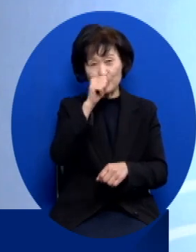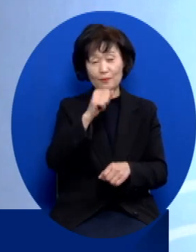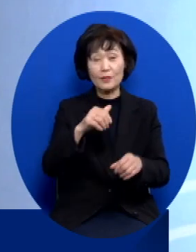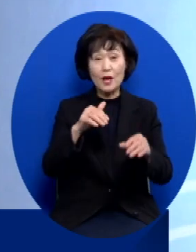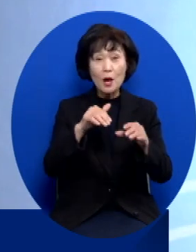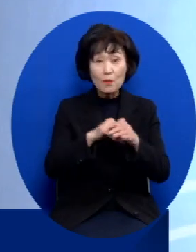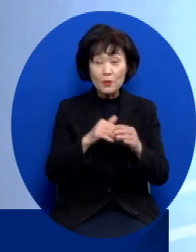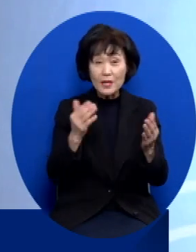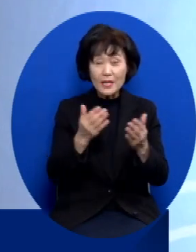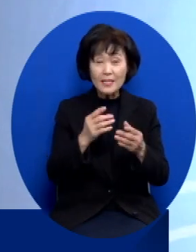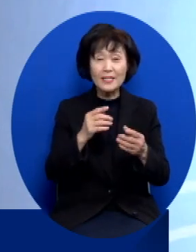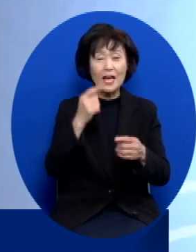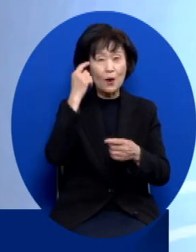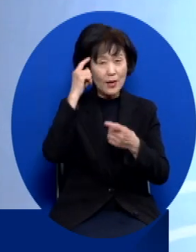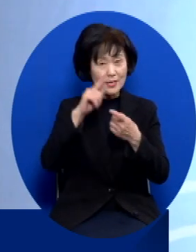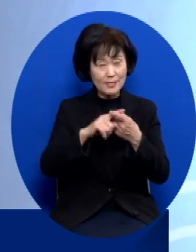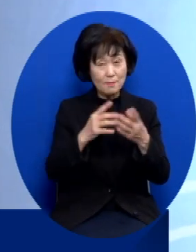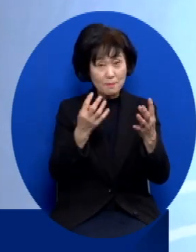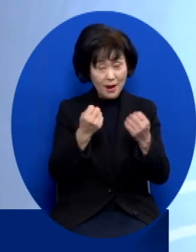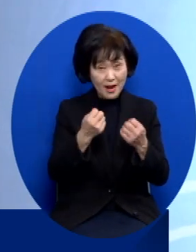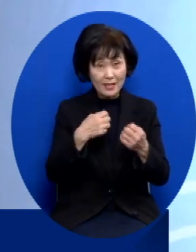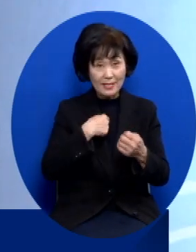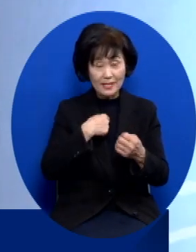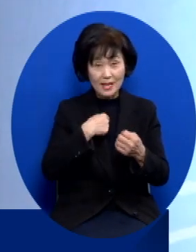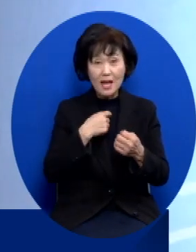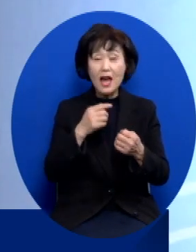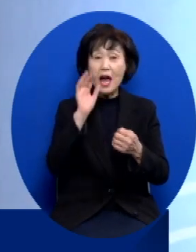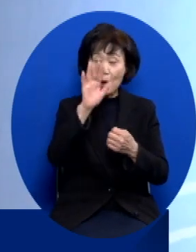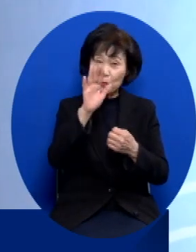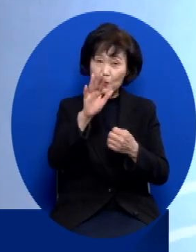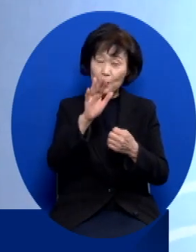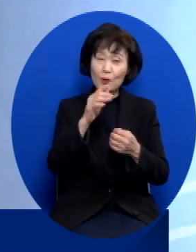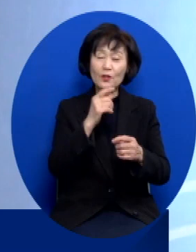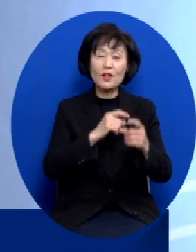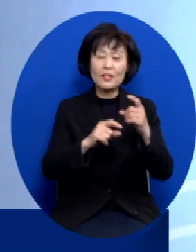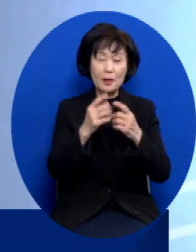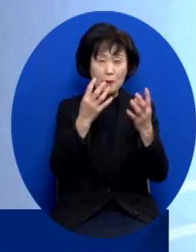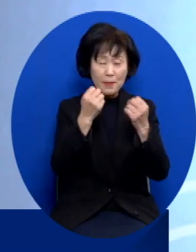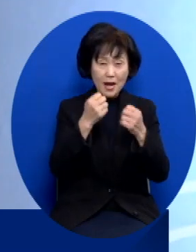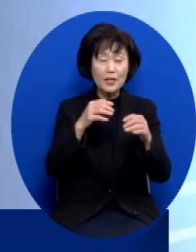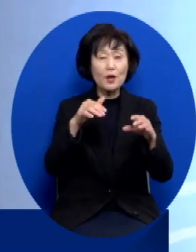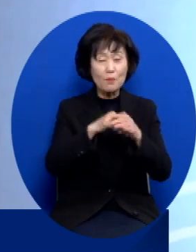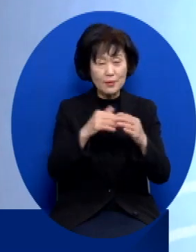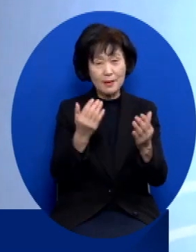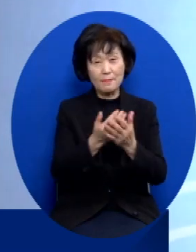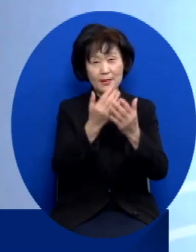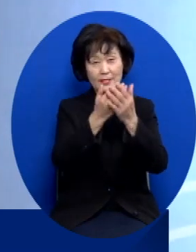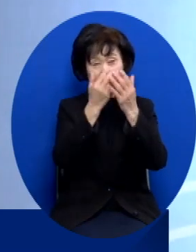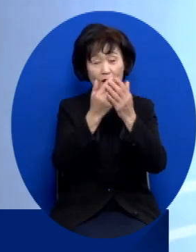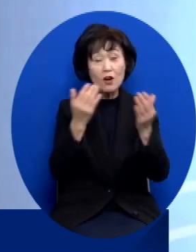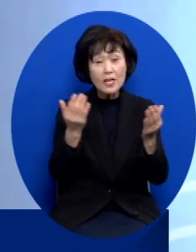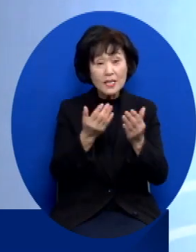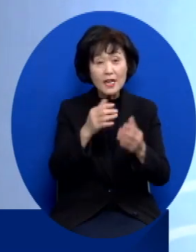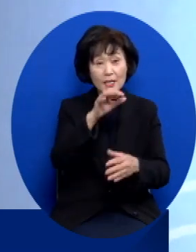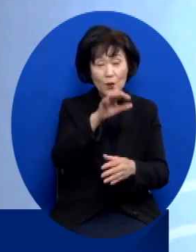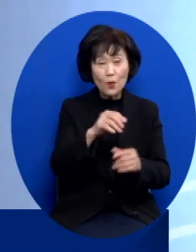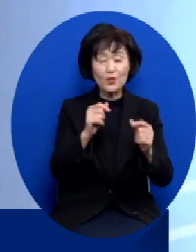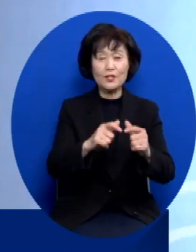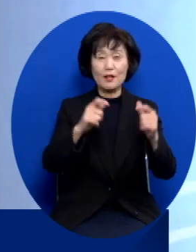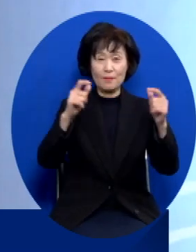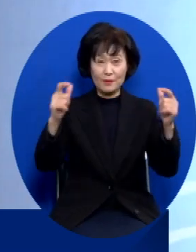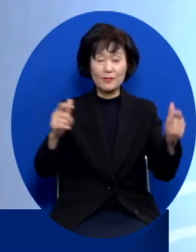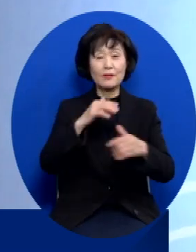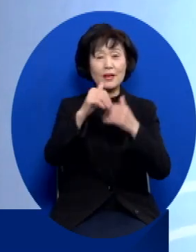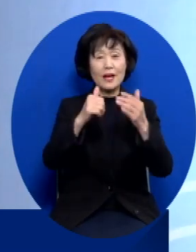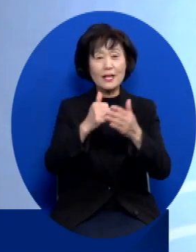많은 아티스트로서 앞으로 더 이런 문화가 발전하고 사역의 장이 넓어져서 하나님의 큰